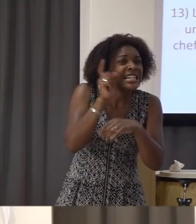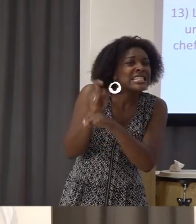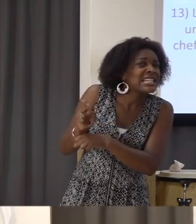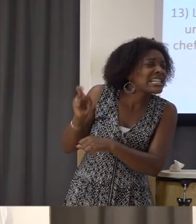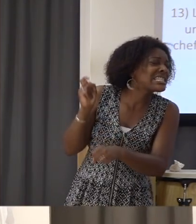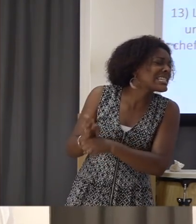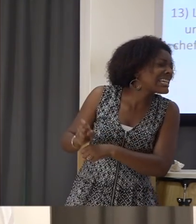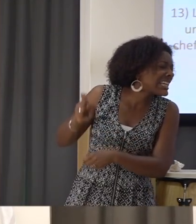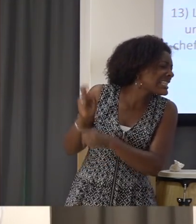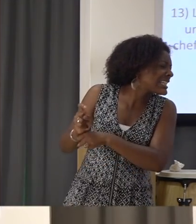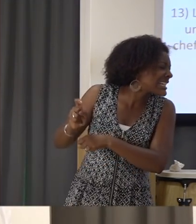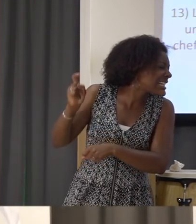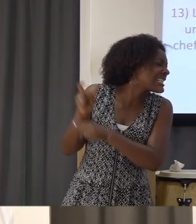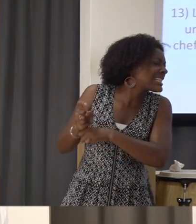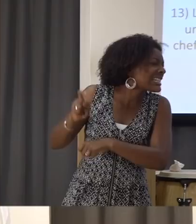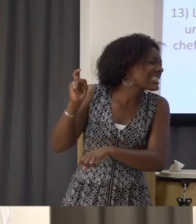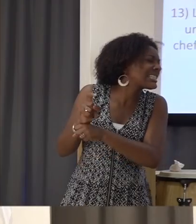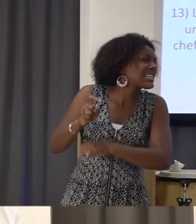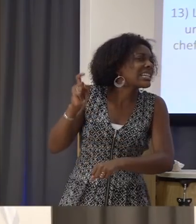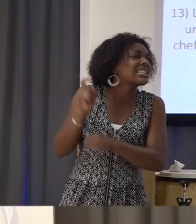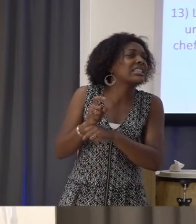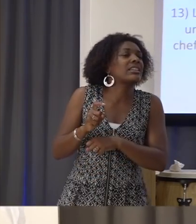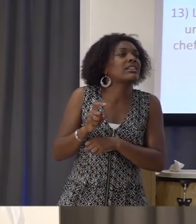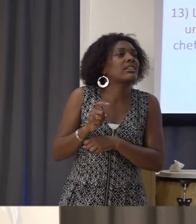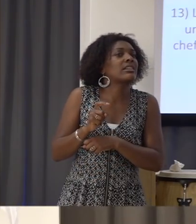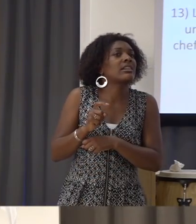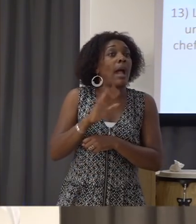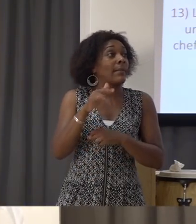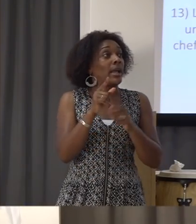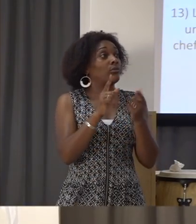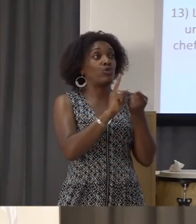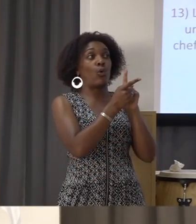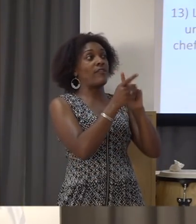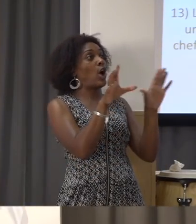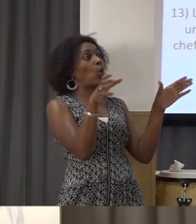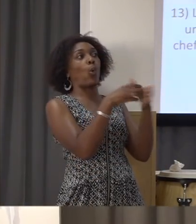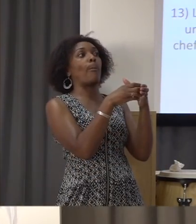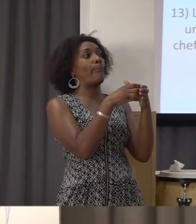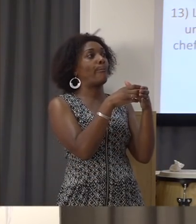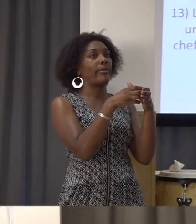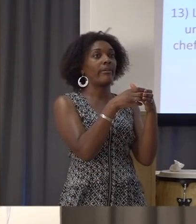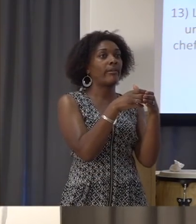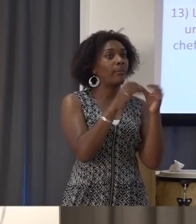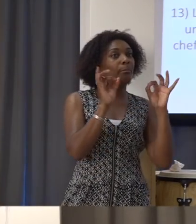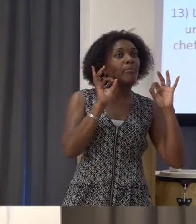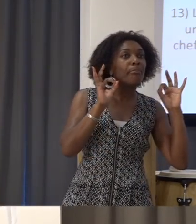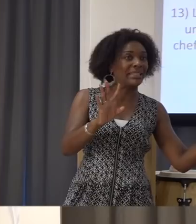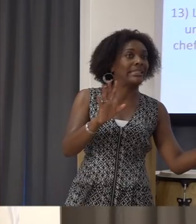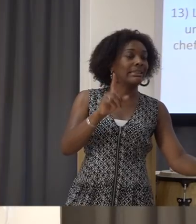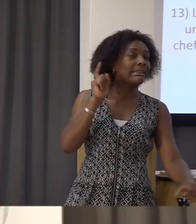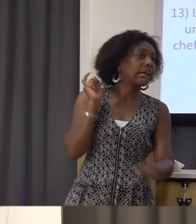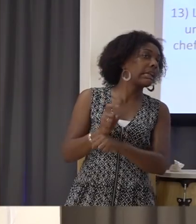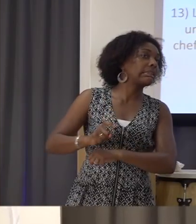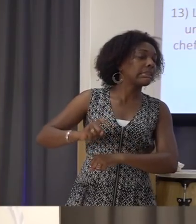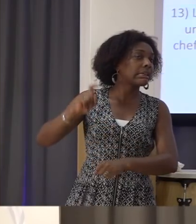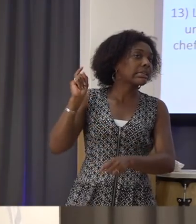critiquer, jusqu'à ce qu'autour d'eux, un groupe de personnes finisse par se former. Et ils vont